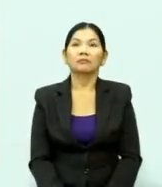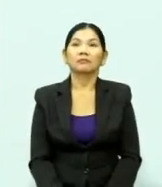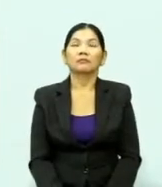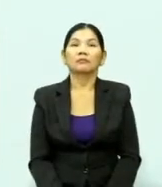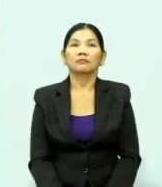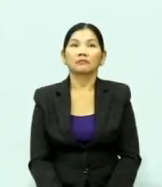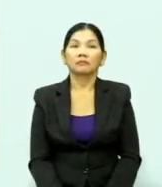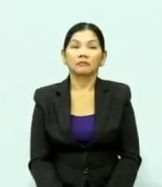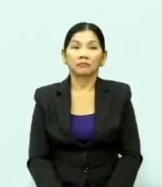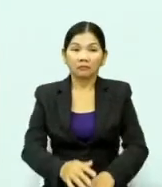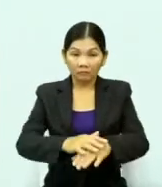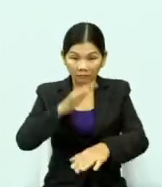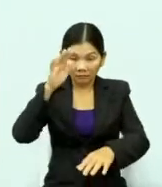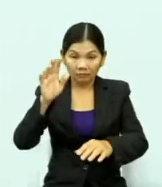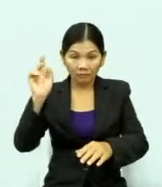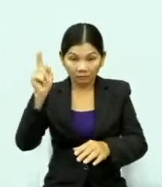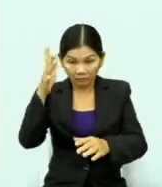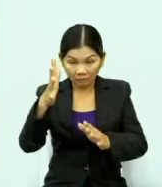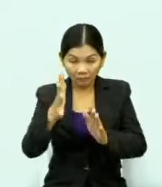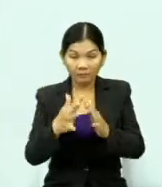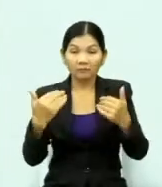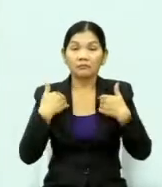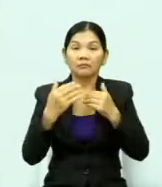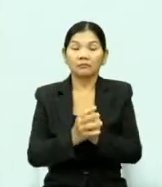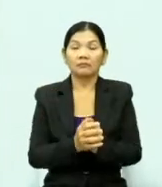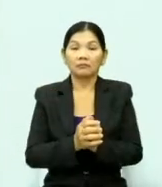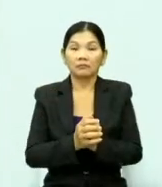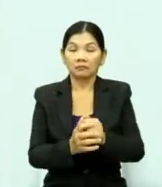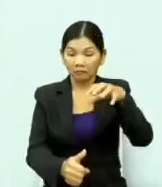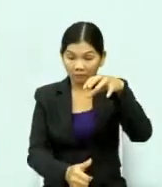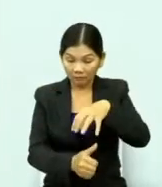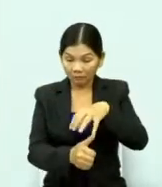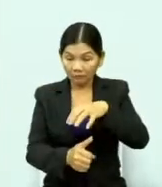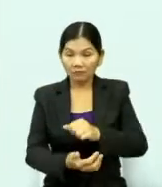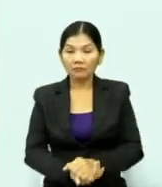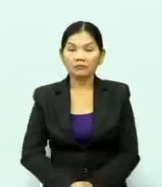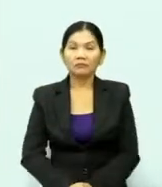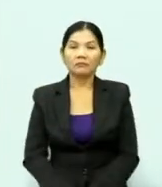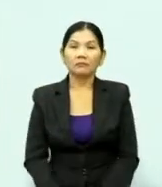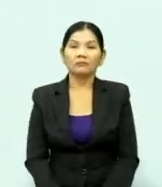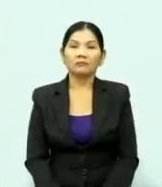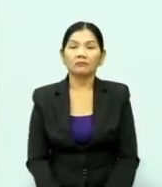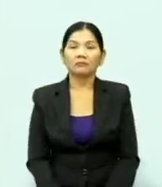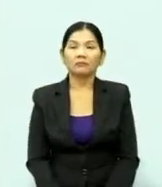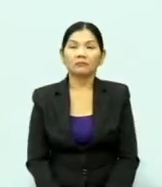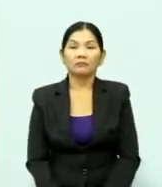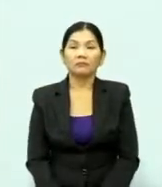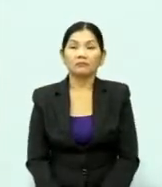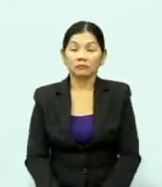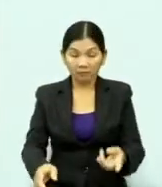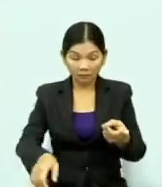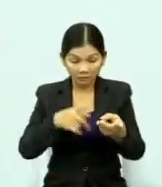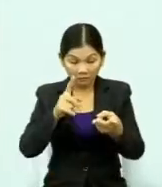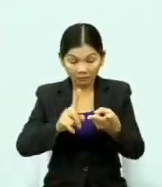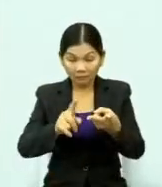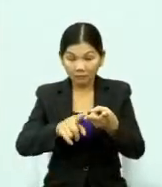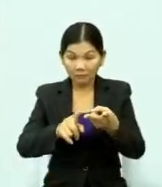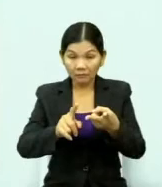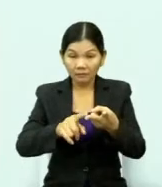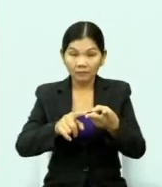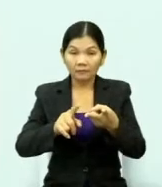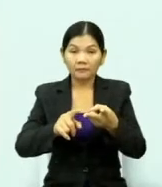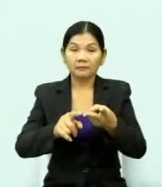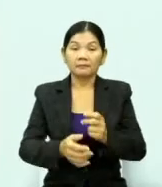Chà, rút khăn lê nên cứ rút. Rút sập con nó. Chà, cho rút tì bì. Rút ấy kế